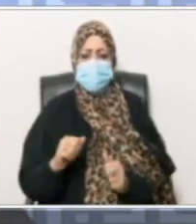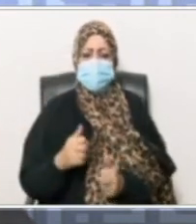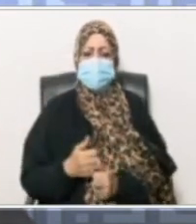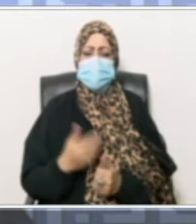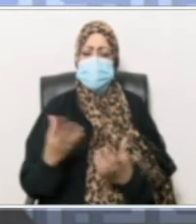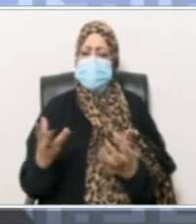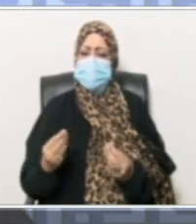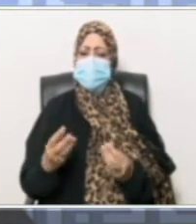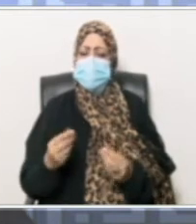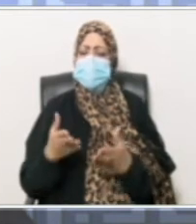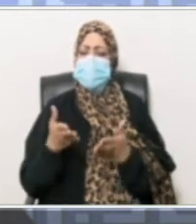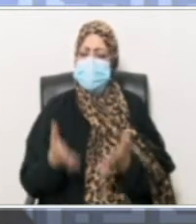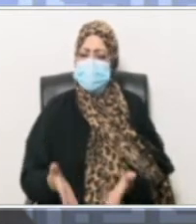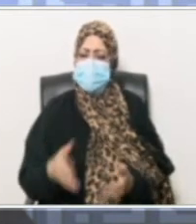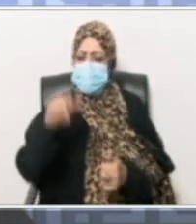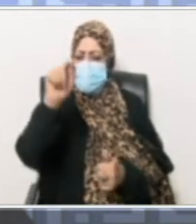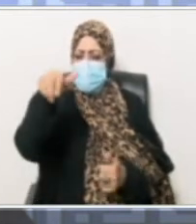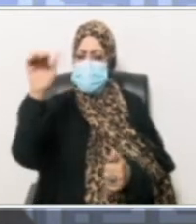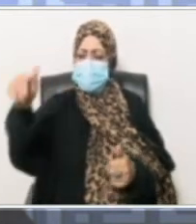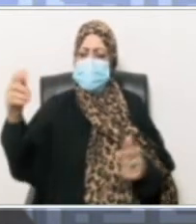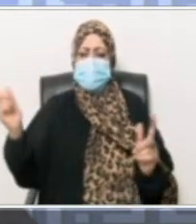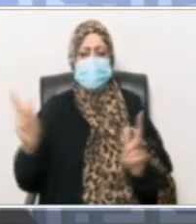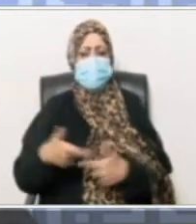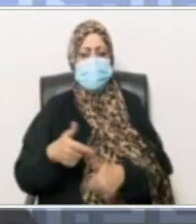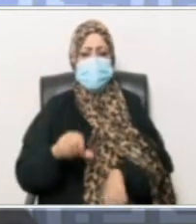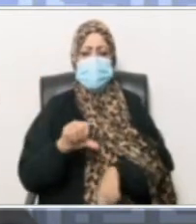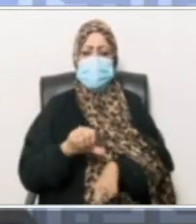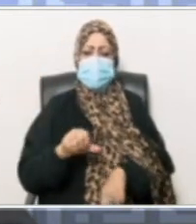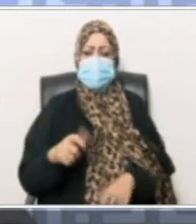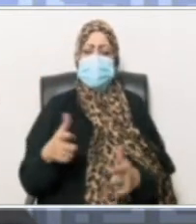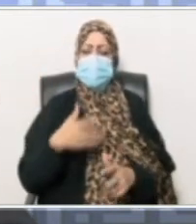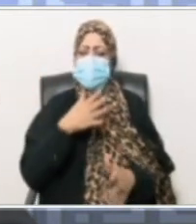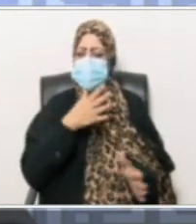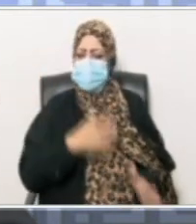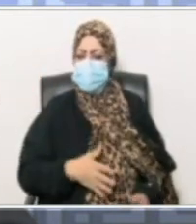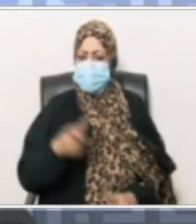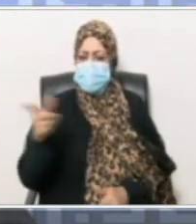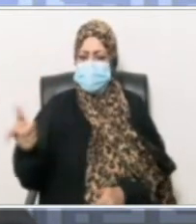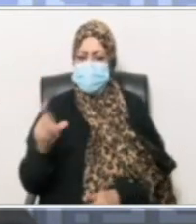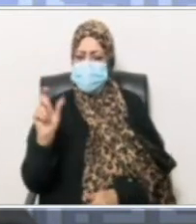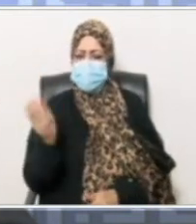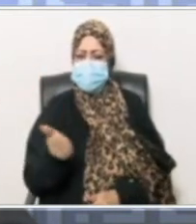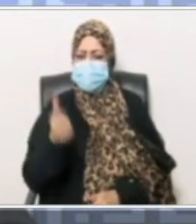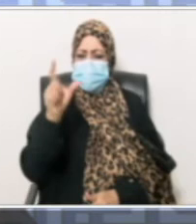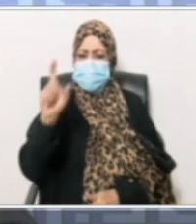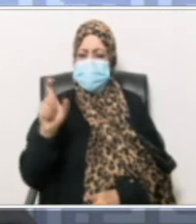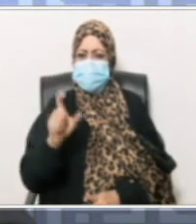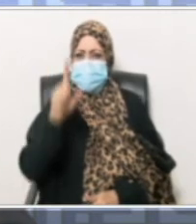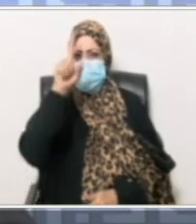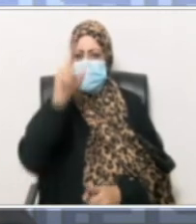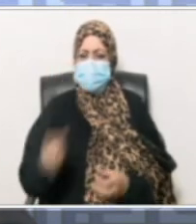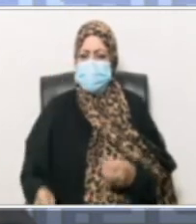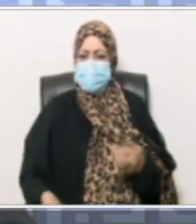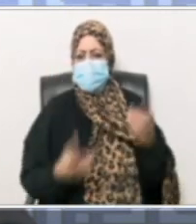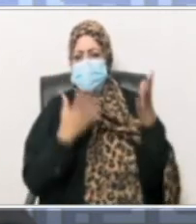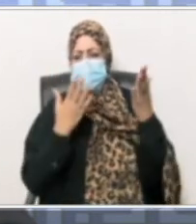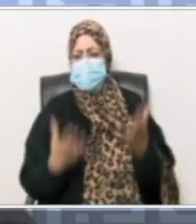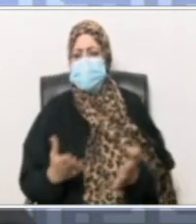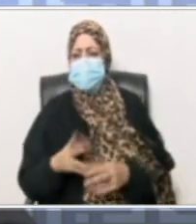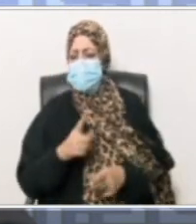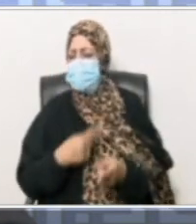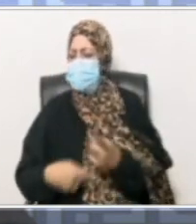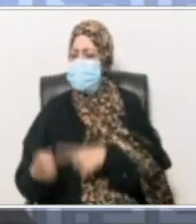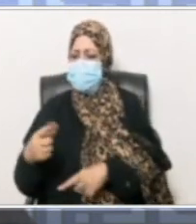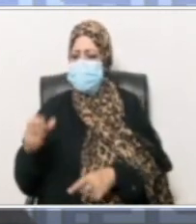ومنها قضية الشيخ نادر رحمه الله تعالى وغيره ممن قتلوا ودفنوا، وبعضهم